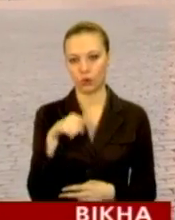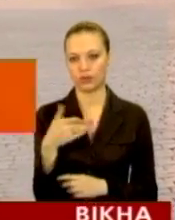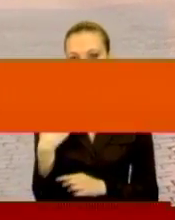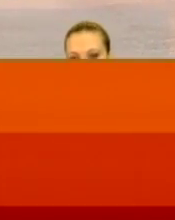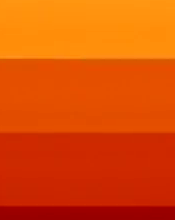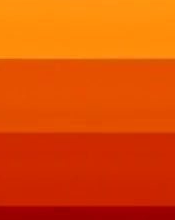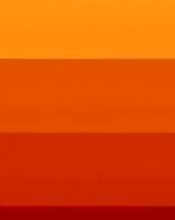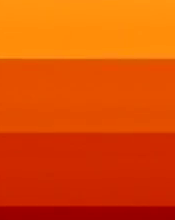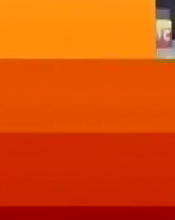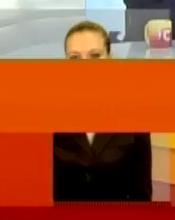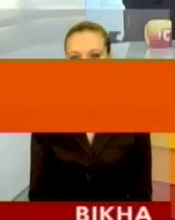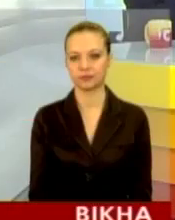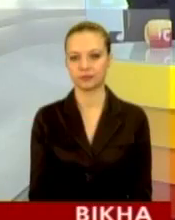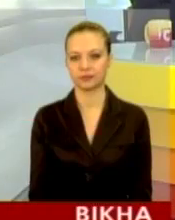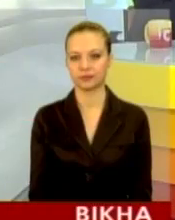прапори.